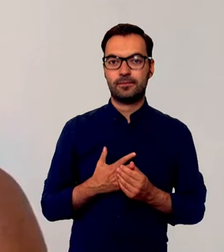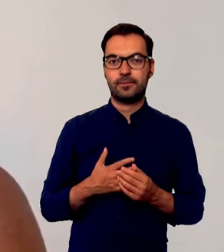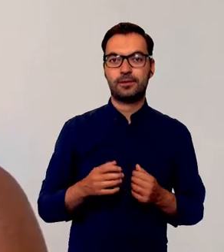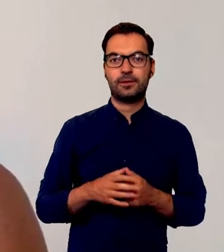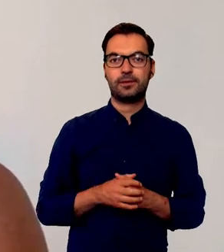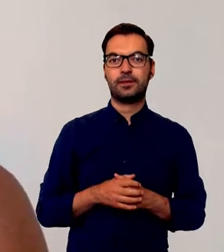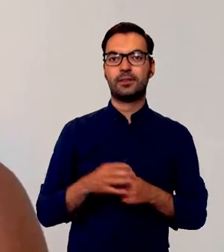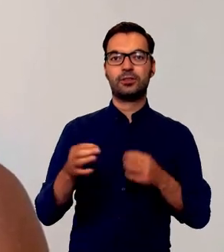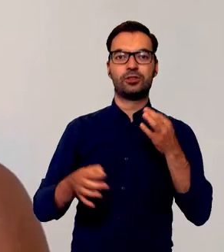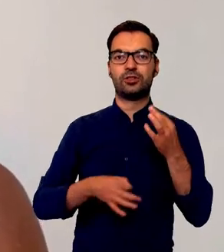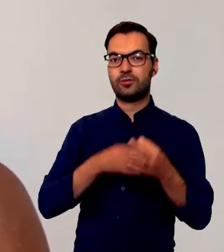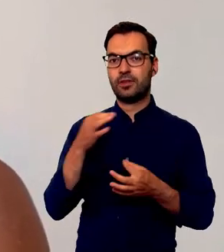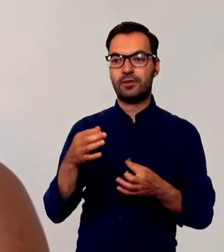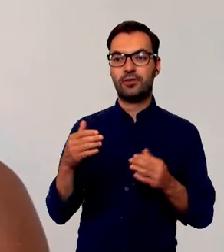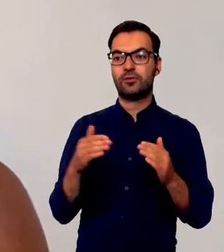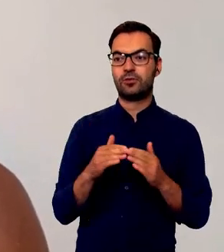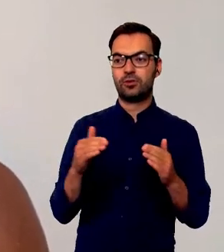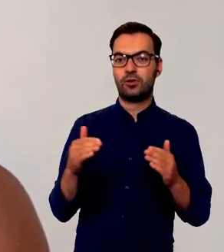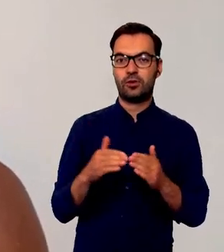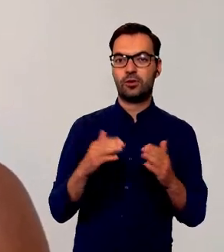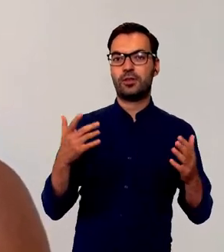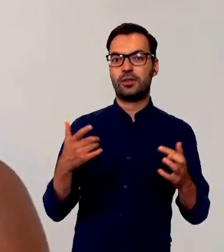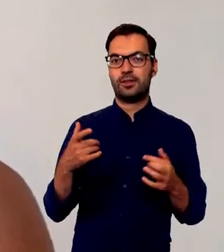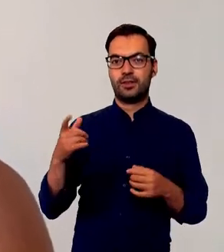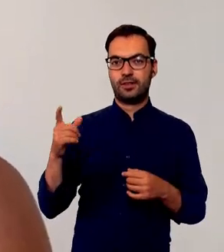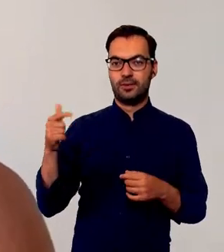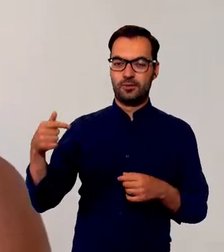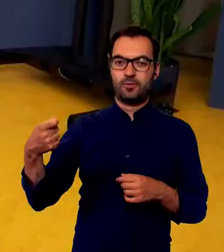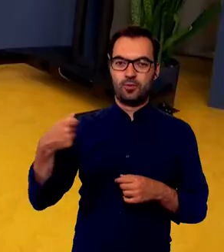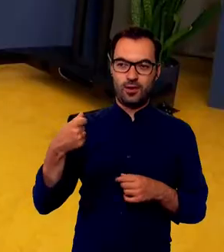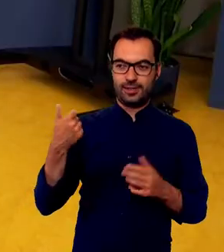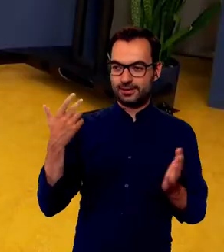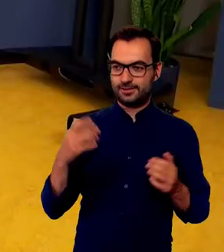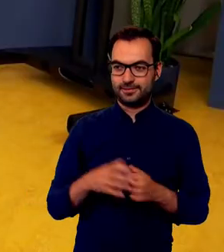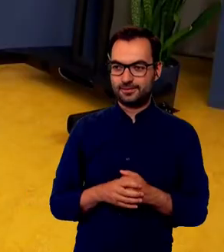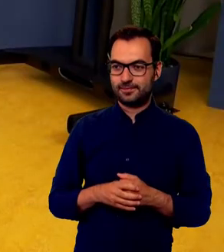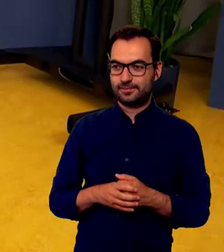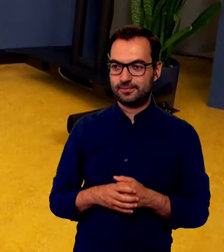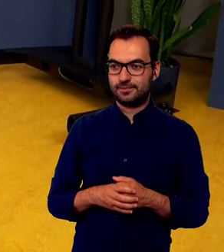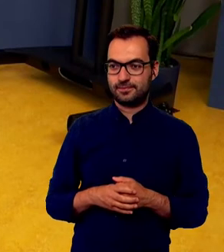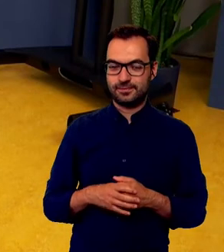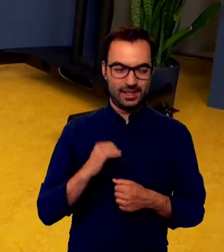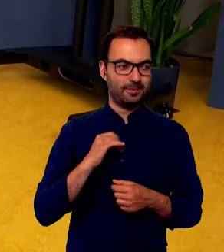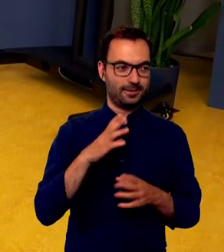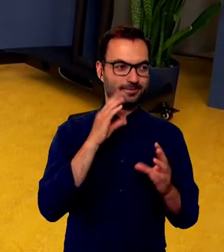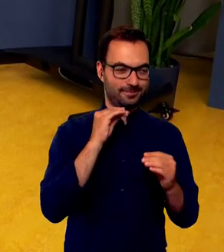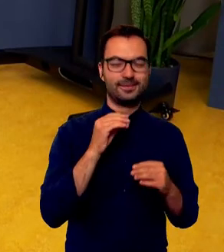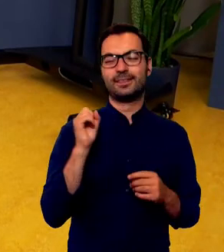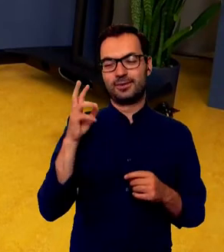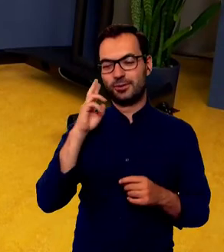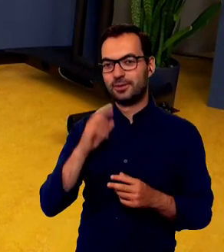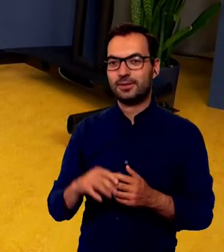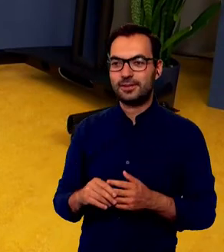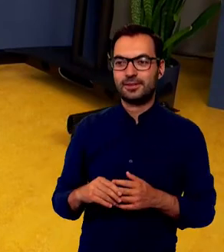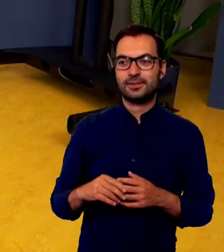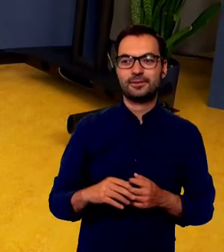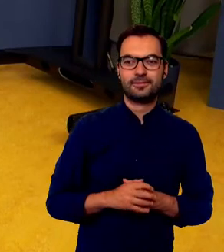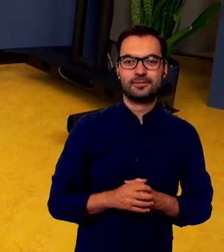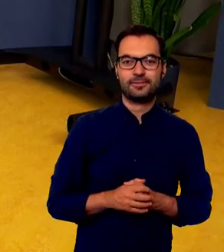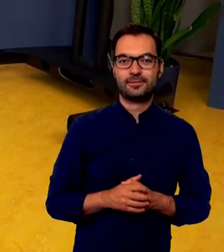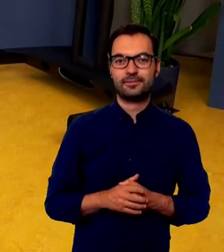Jak śpiewam w domu, to mi płacą. Czy jak chcę dorobić, to zaczynam śpiewać. Żebyś nie śpiewała, rozumiem, rozumiem.